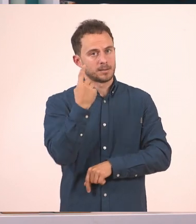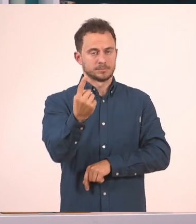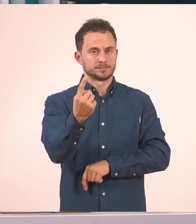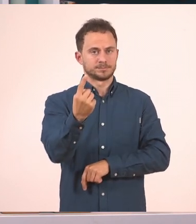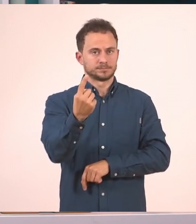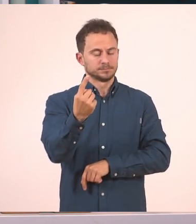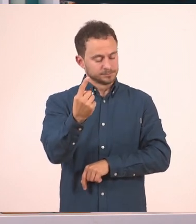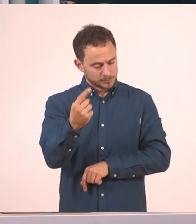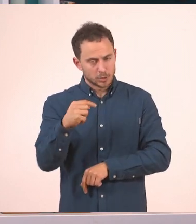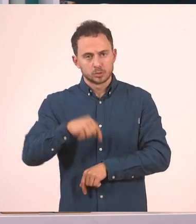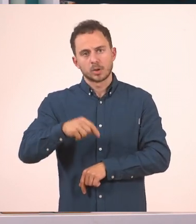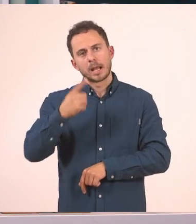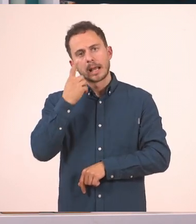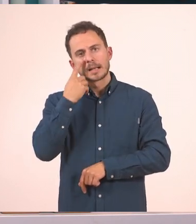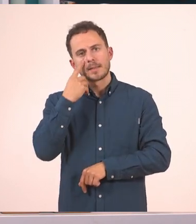και σχεδιασμένο.